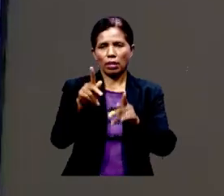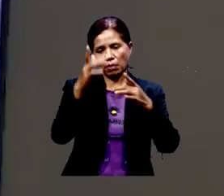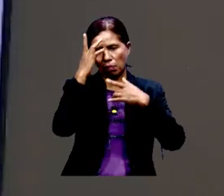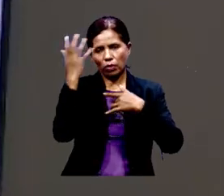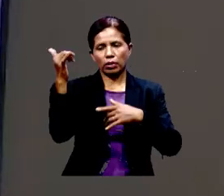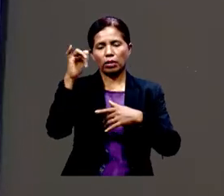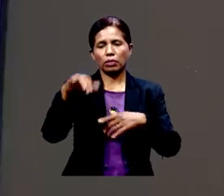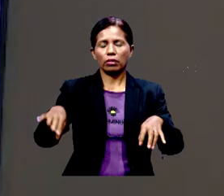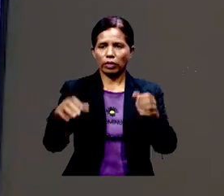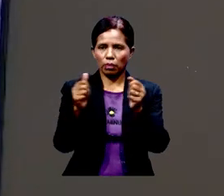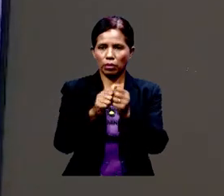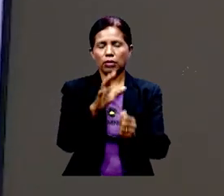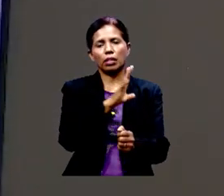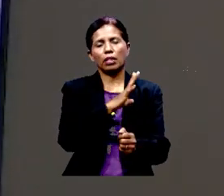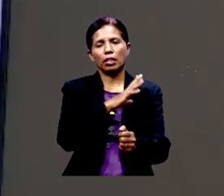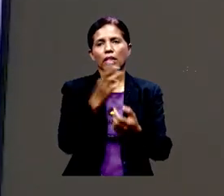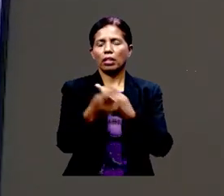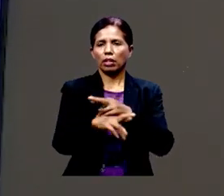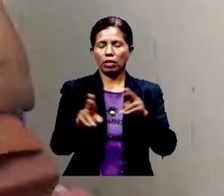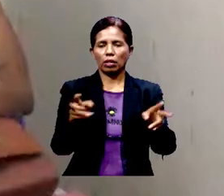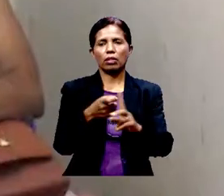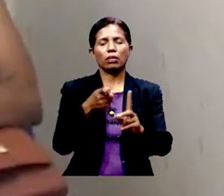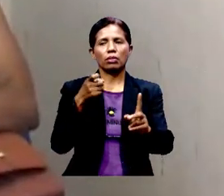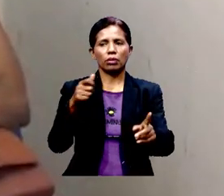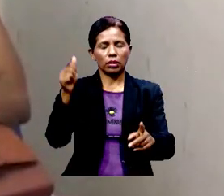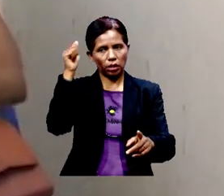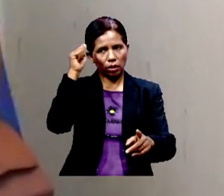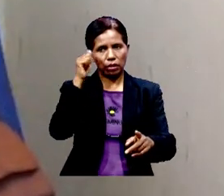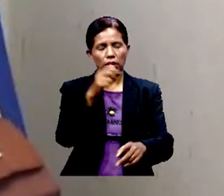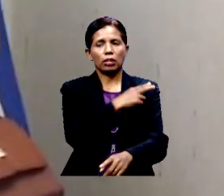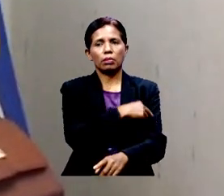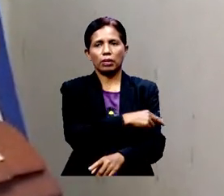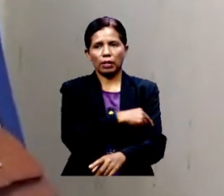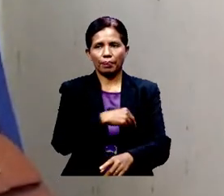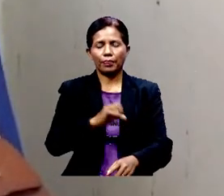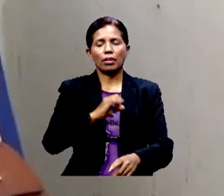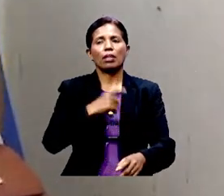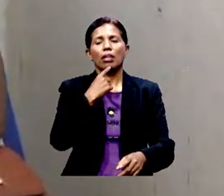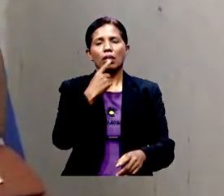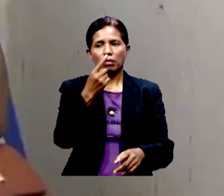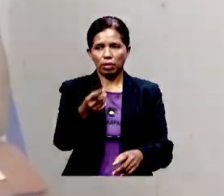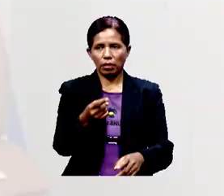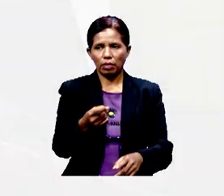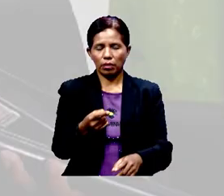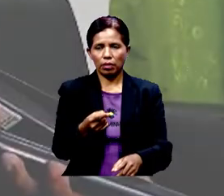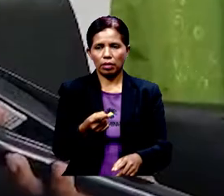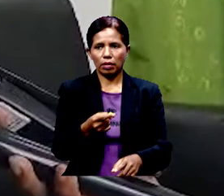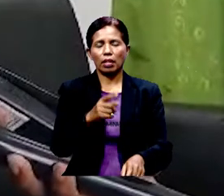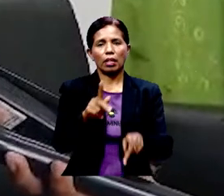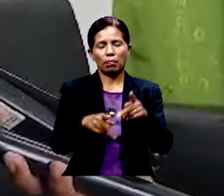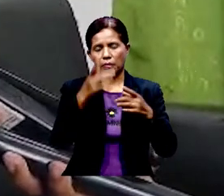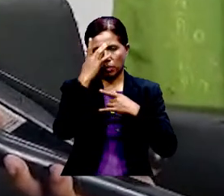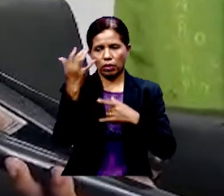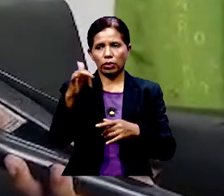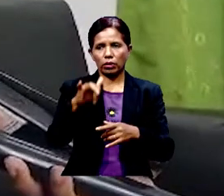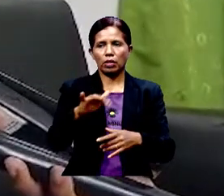tu coopera, ou de rim resultado russo análise clínica. Hau hato ba iteni cliente sira,